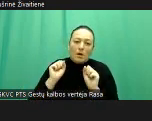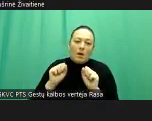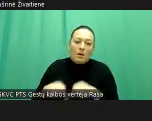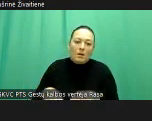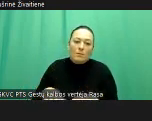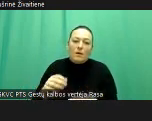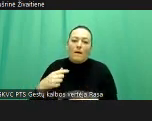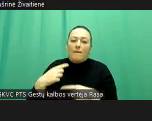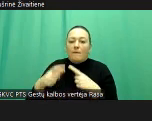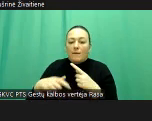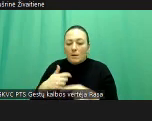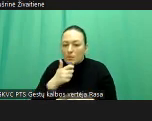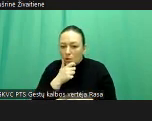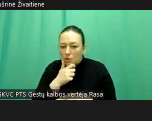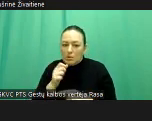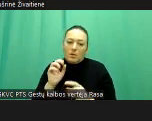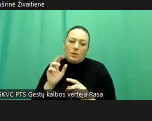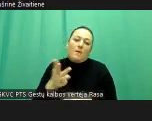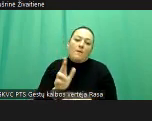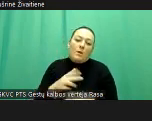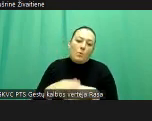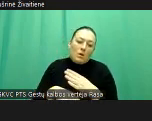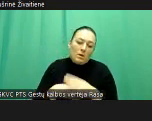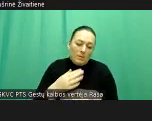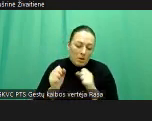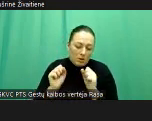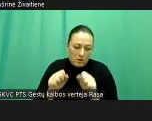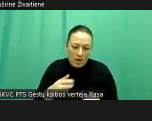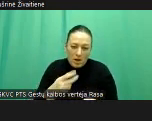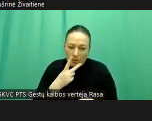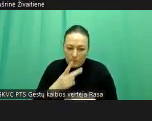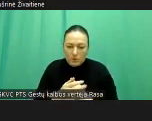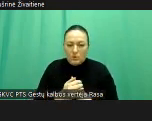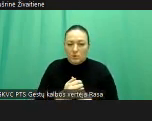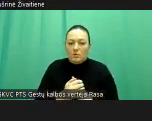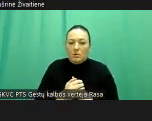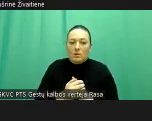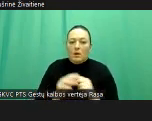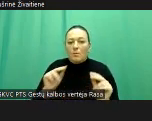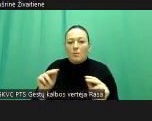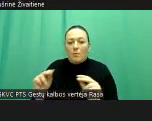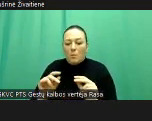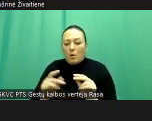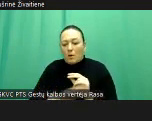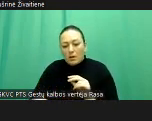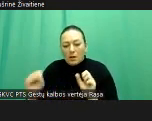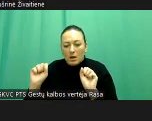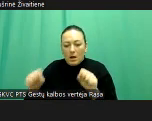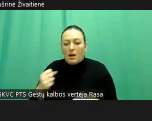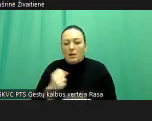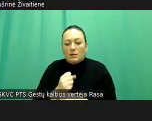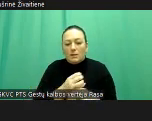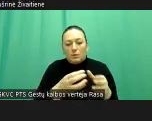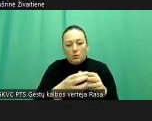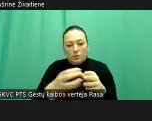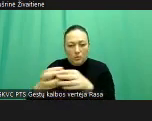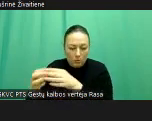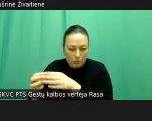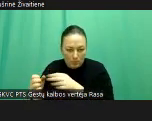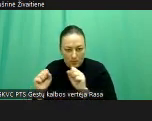ir filmais arba video medžiaga tomis temomis. Mokiniai gali dirbti grupėmis